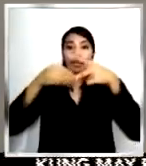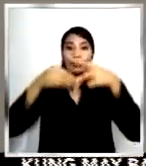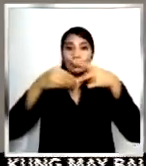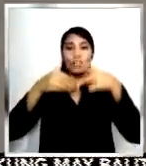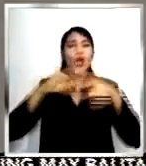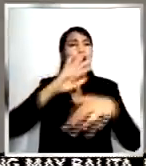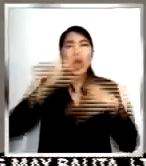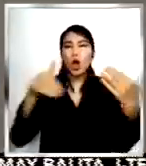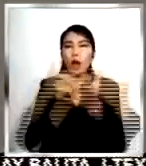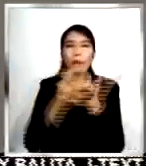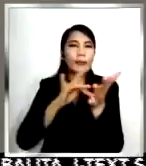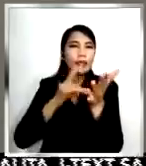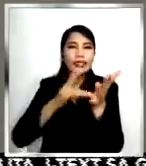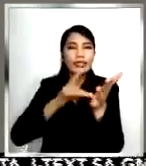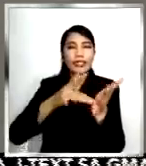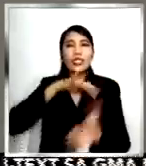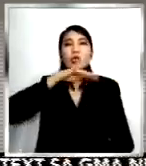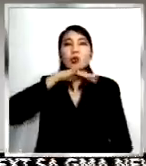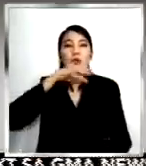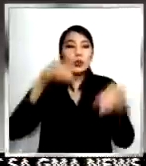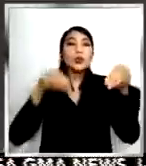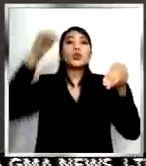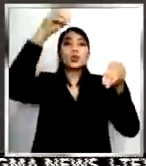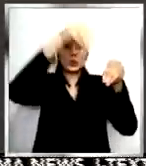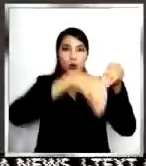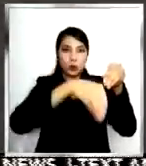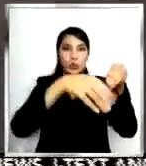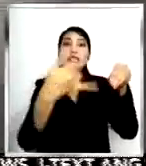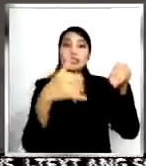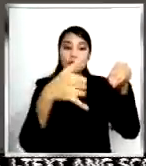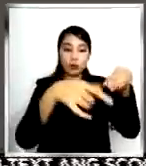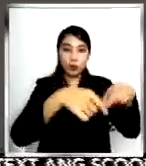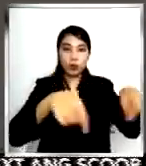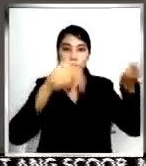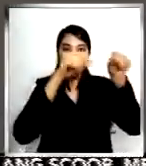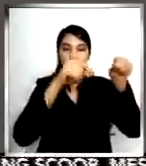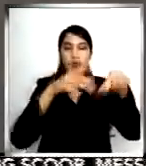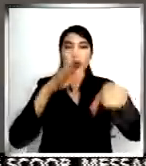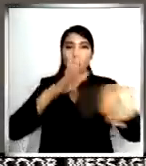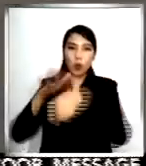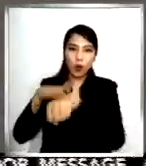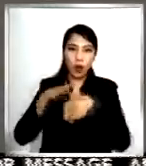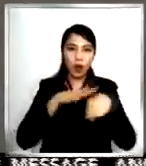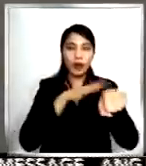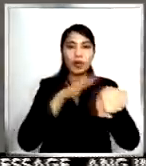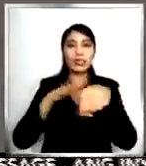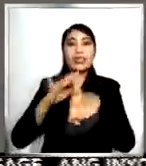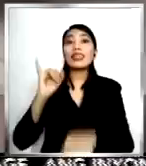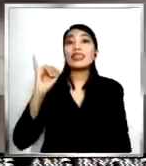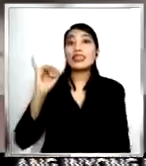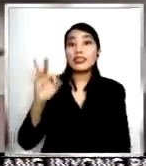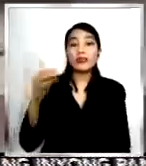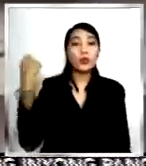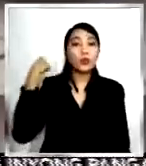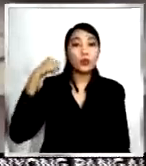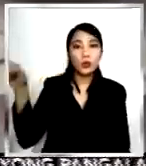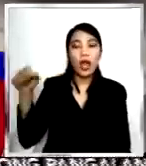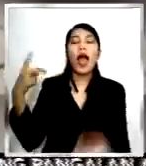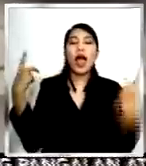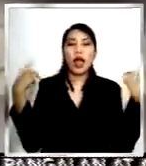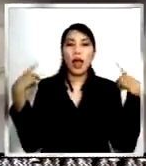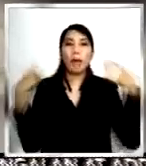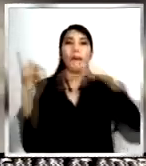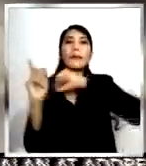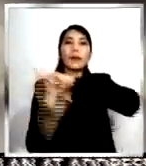ng DENR sa mga hindi susunod sa tamang pagtatapon ng mapanganib na medical waste, may karampatang parusang maaari silang